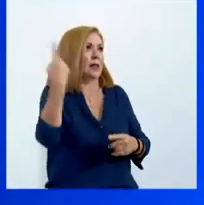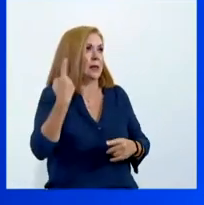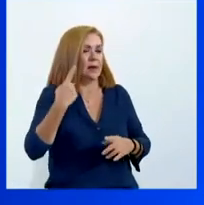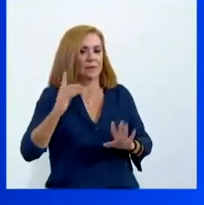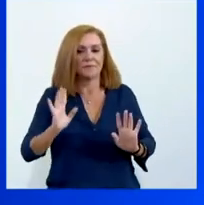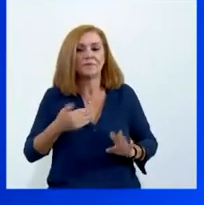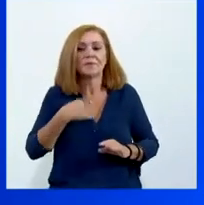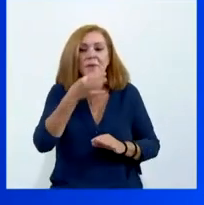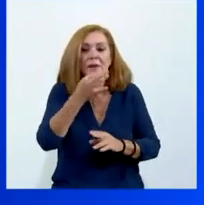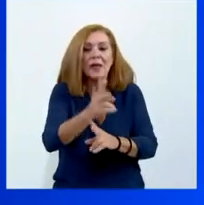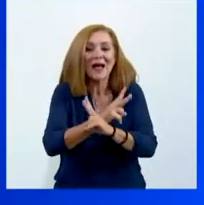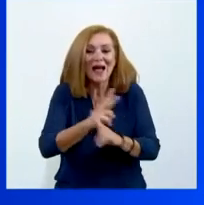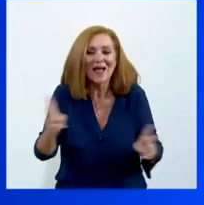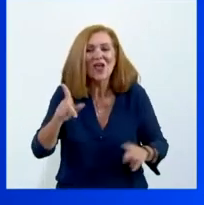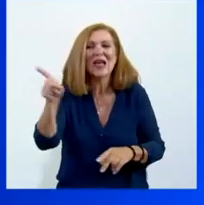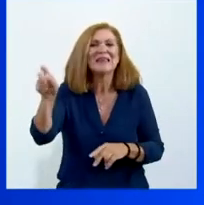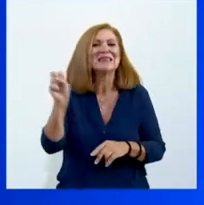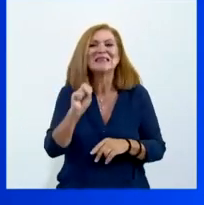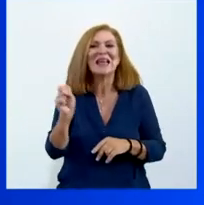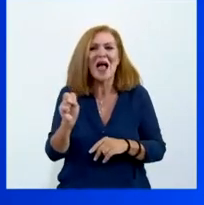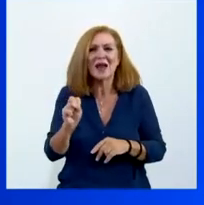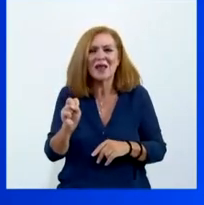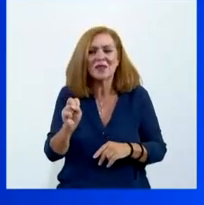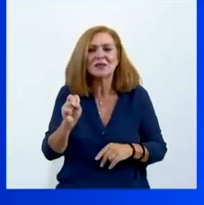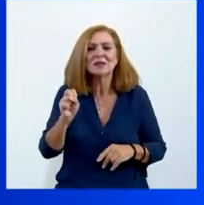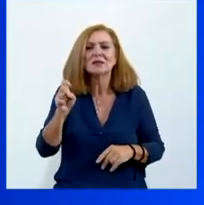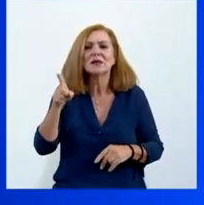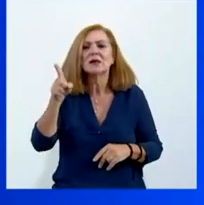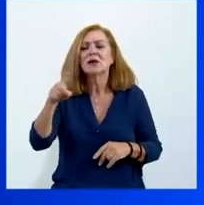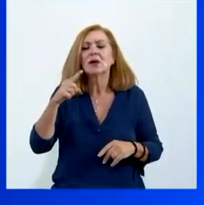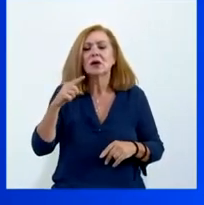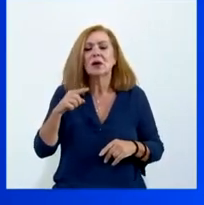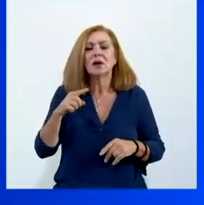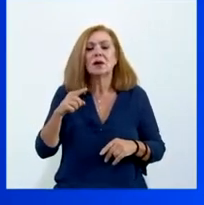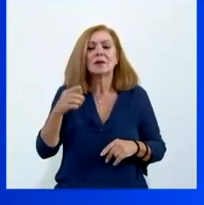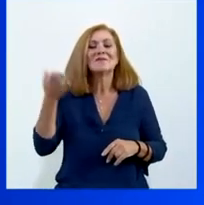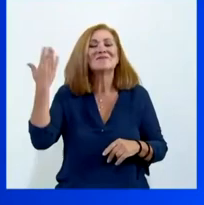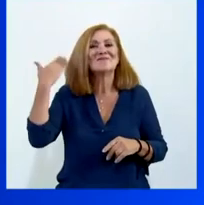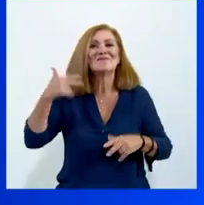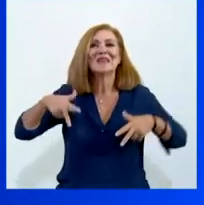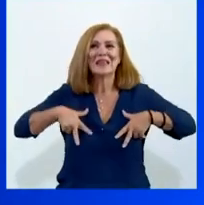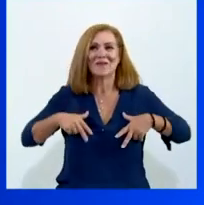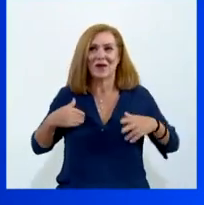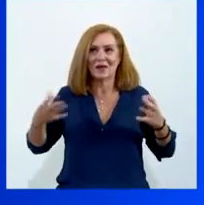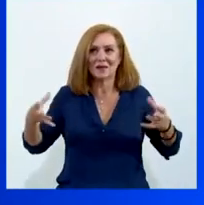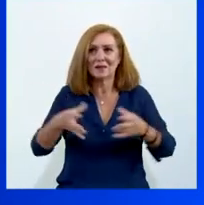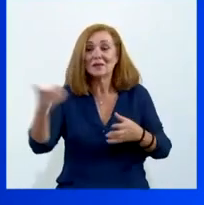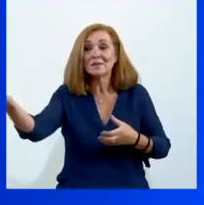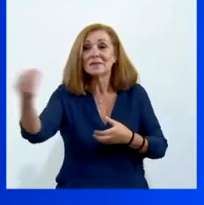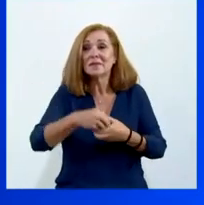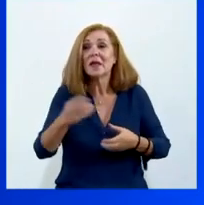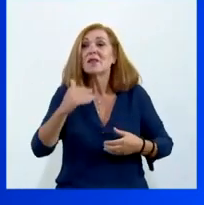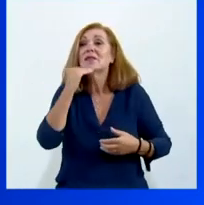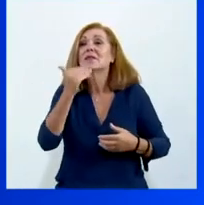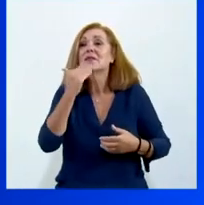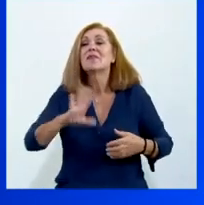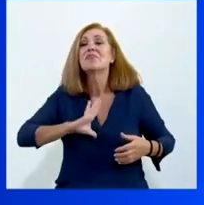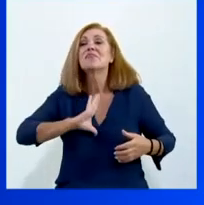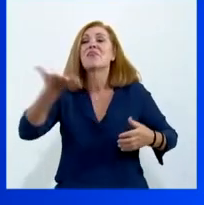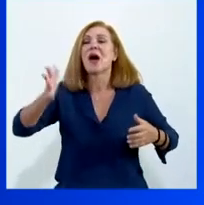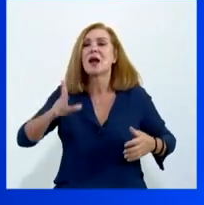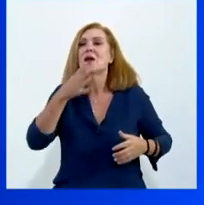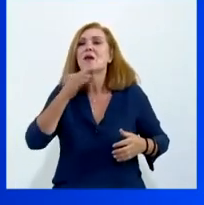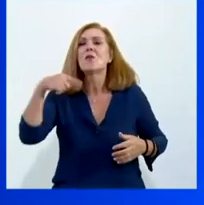αποσαφηνίσω κάτι. Ο κύριος Στυλιανίδης για προσωπικούς λόγους, όταν συγκροτήθηκε η κυβέρνηση, δεν ήθελε να συμμετέχει στην κυβέρνηση. Και αυτό ας